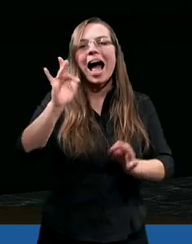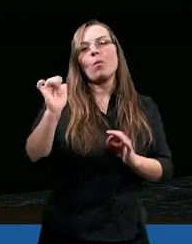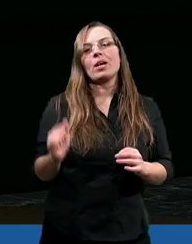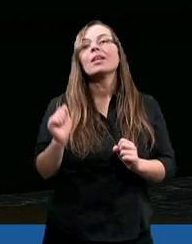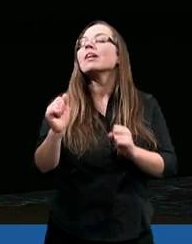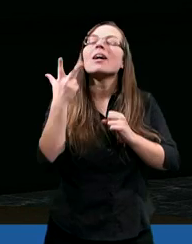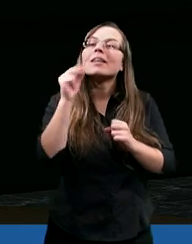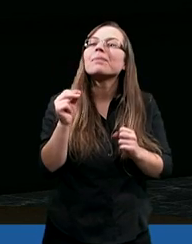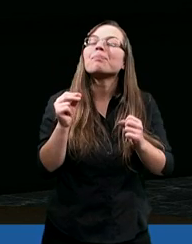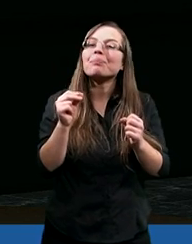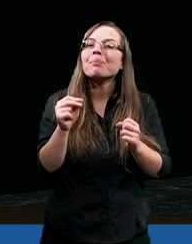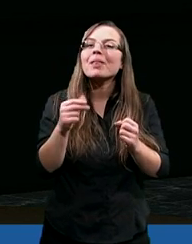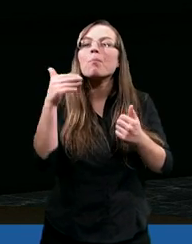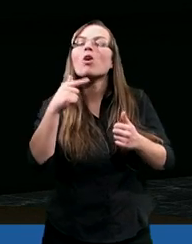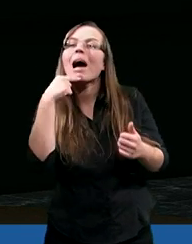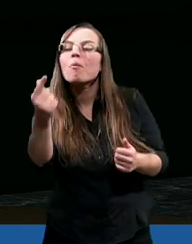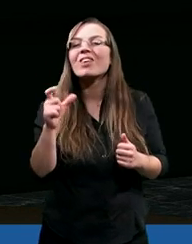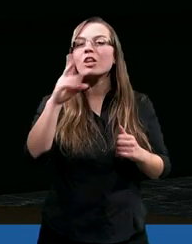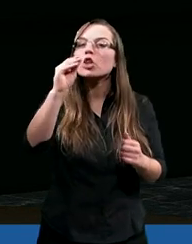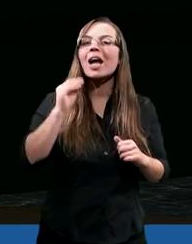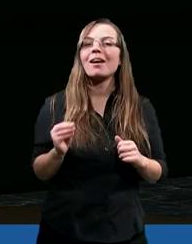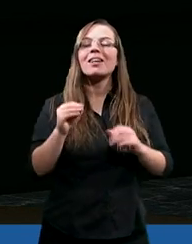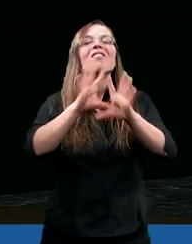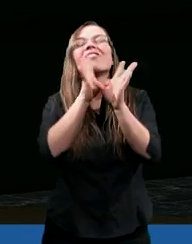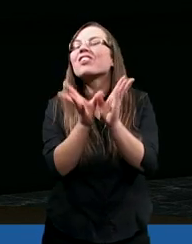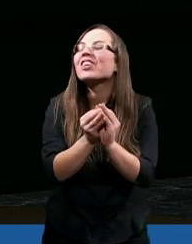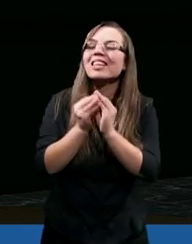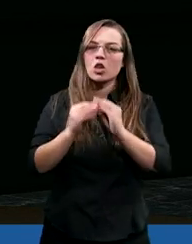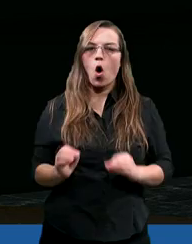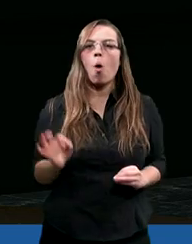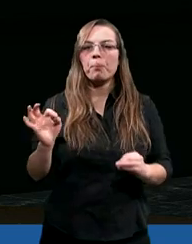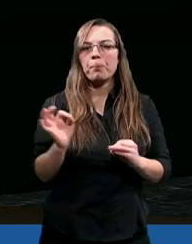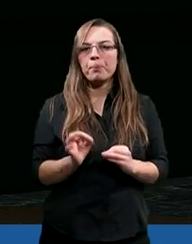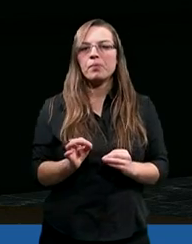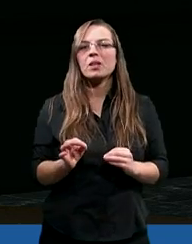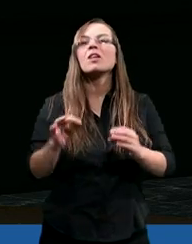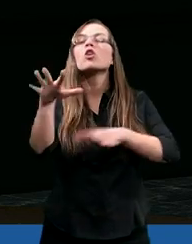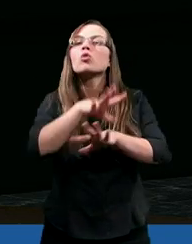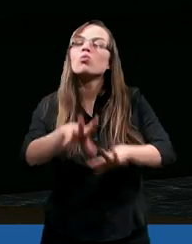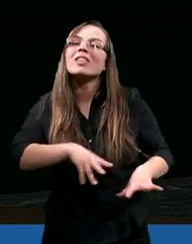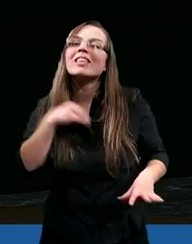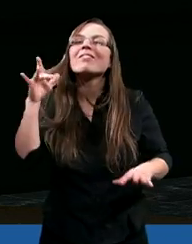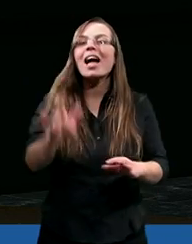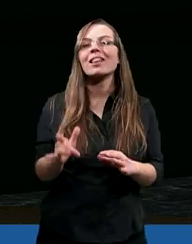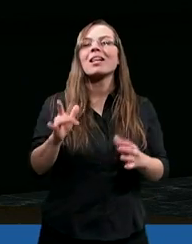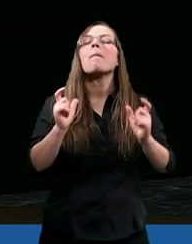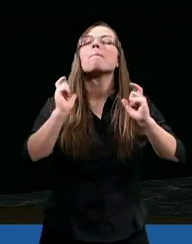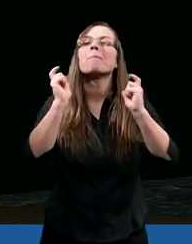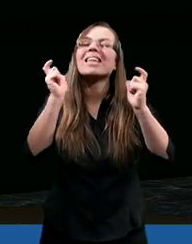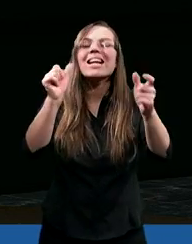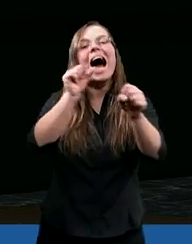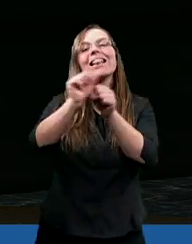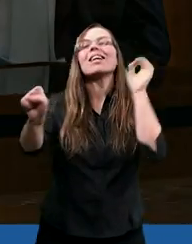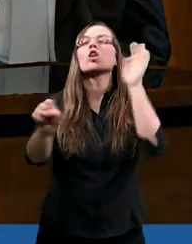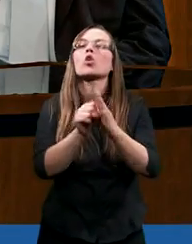No to można powiedzieć, że wszystko. Duch Święty jest przydatny do